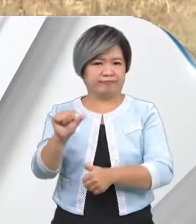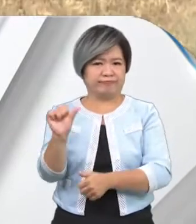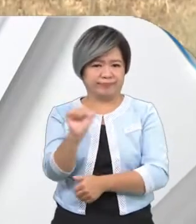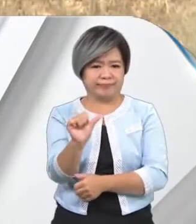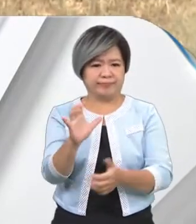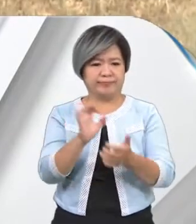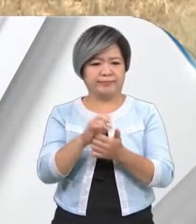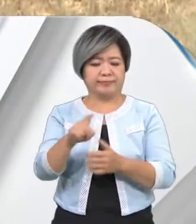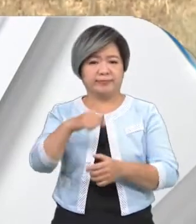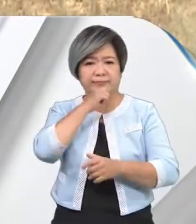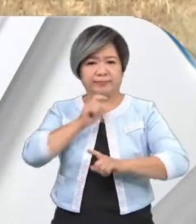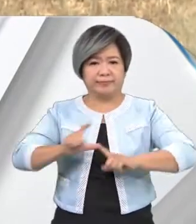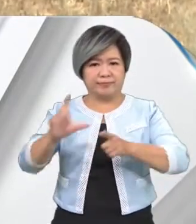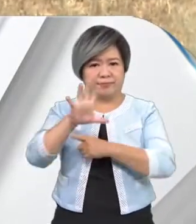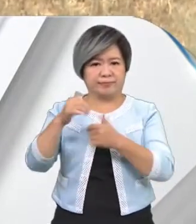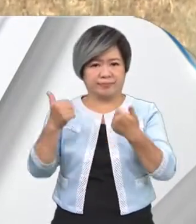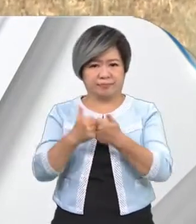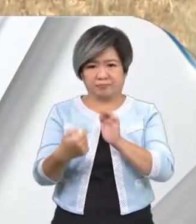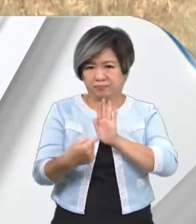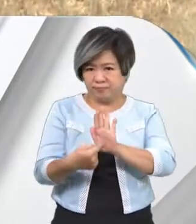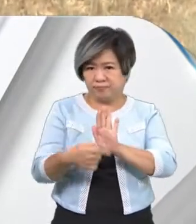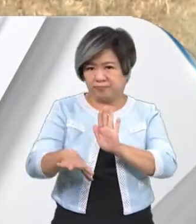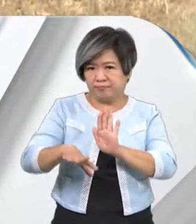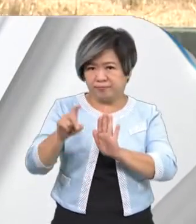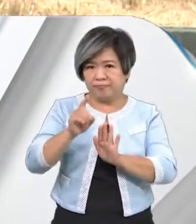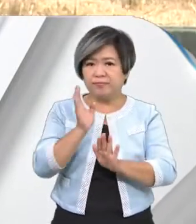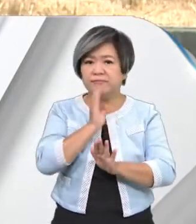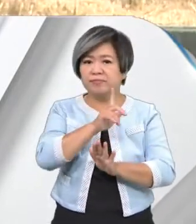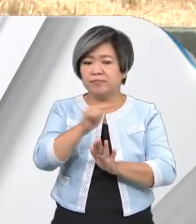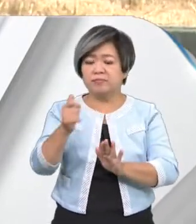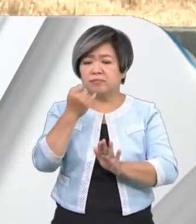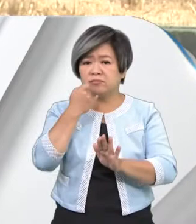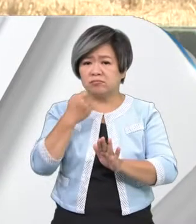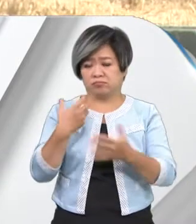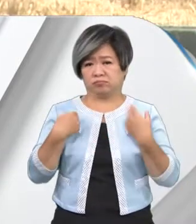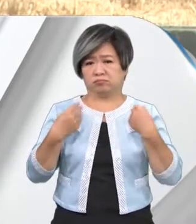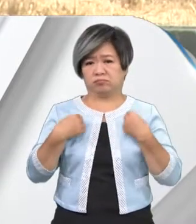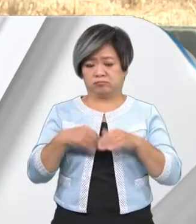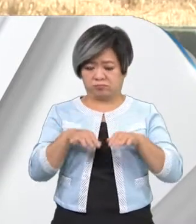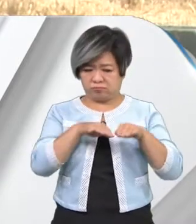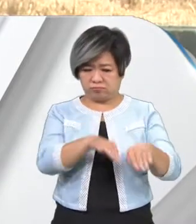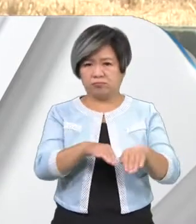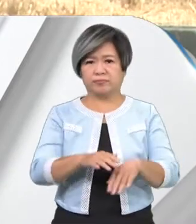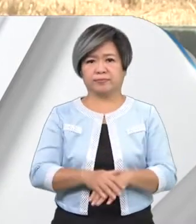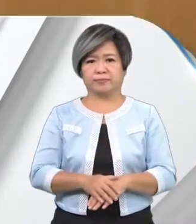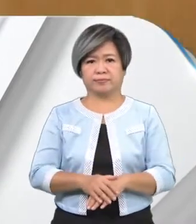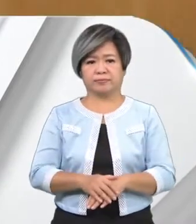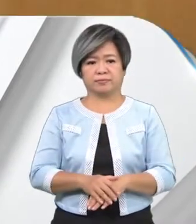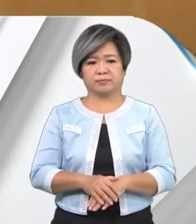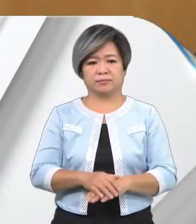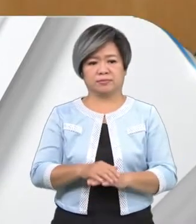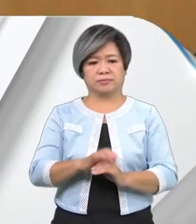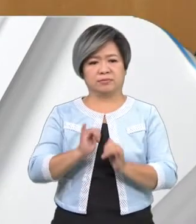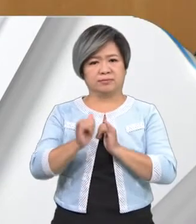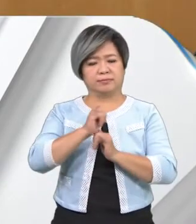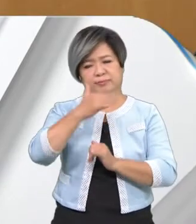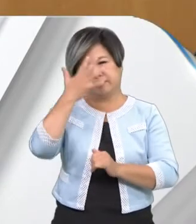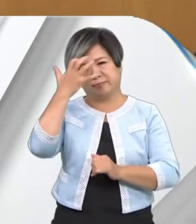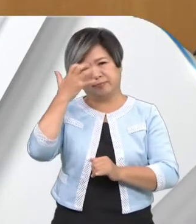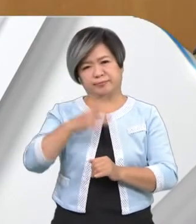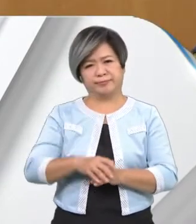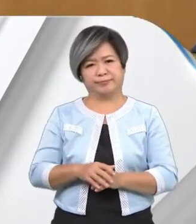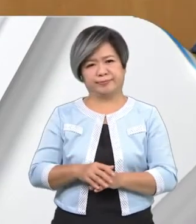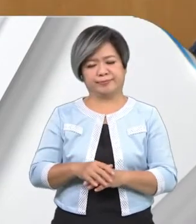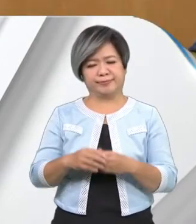农肥带头示范，本农业废弃物做得肥贵到田桥都来用。 很多农民头痛的问题，所以有